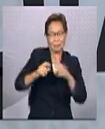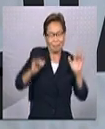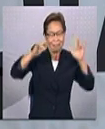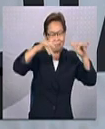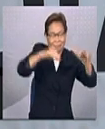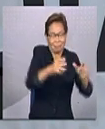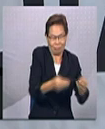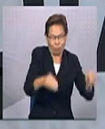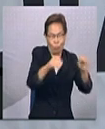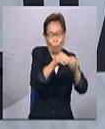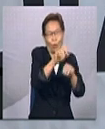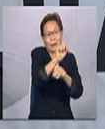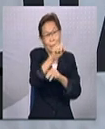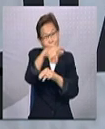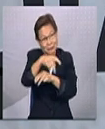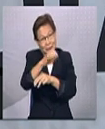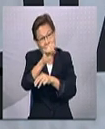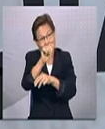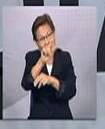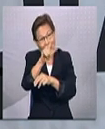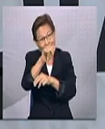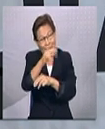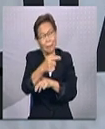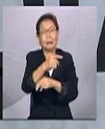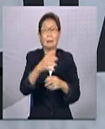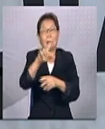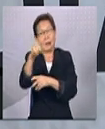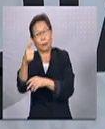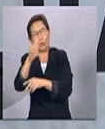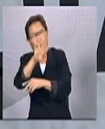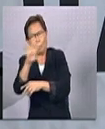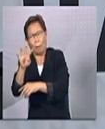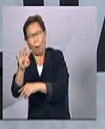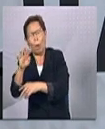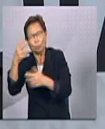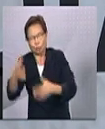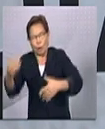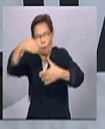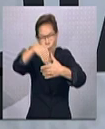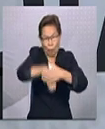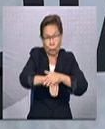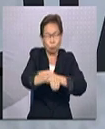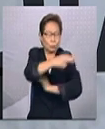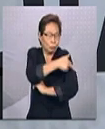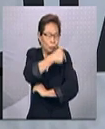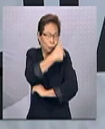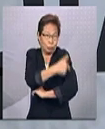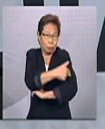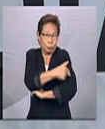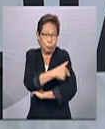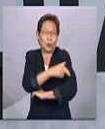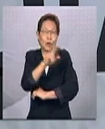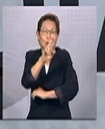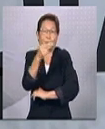Sri Petaling. Selain daripada itu, 44 kes telah dimasukkan ke Hospital Chancellor Tuanku Mukris